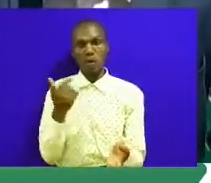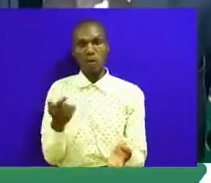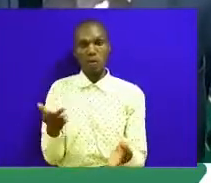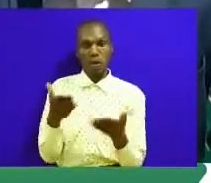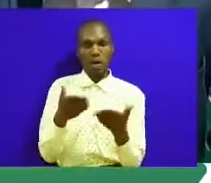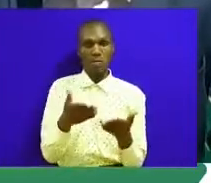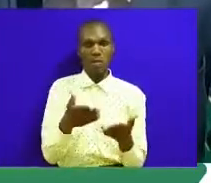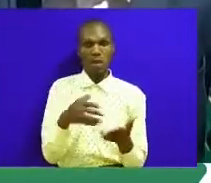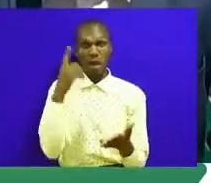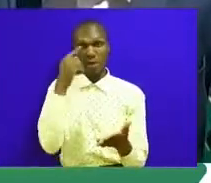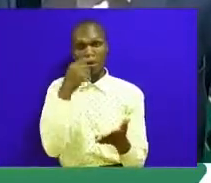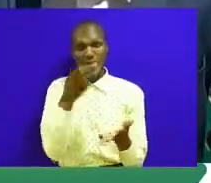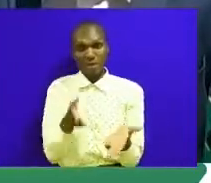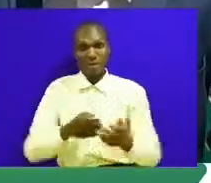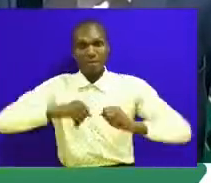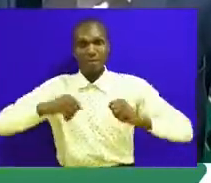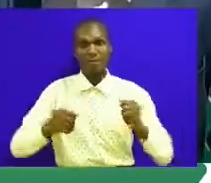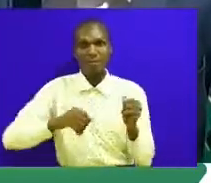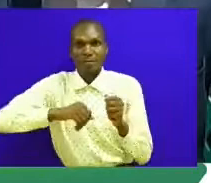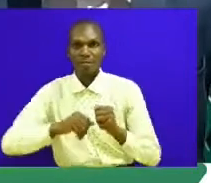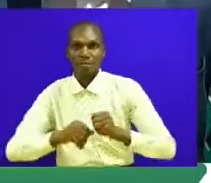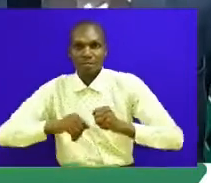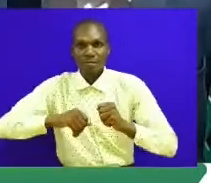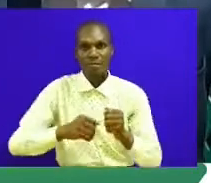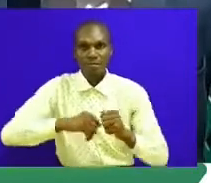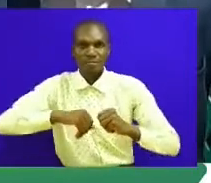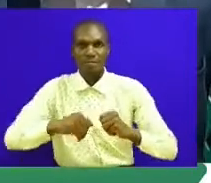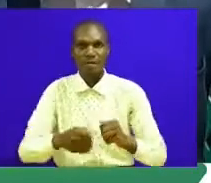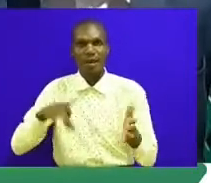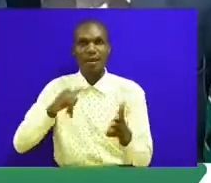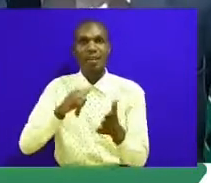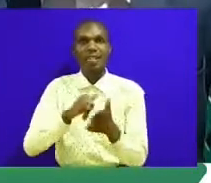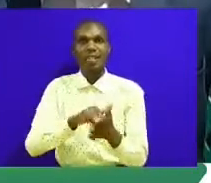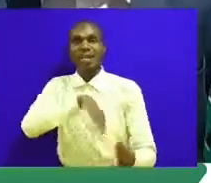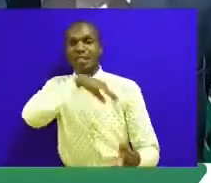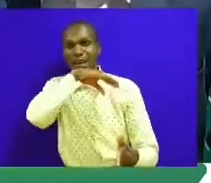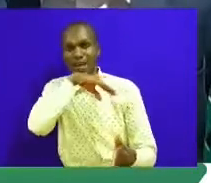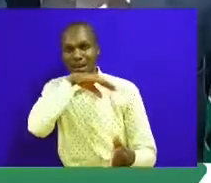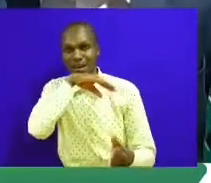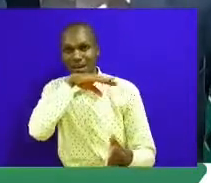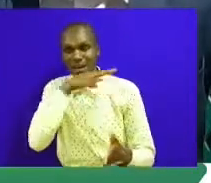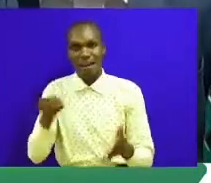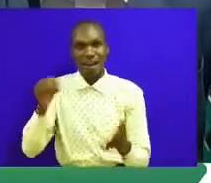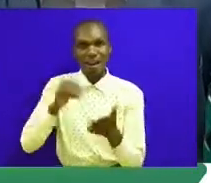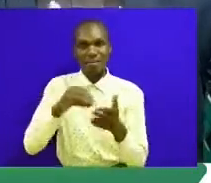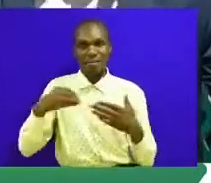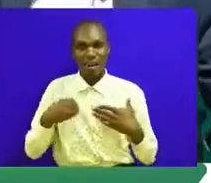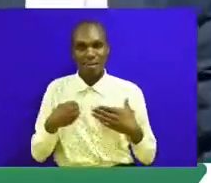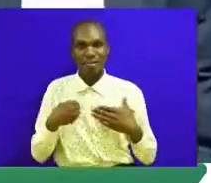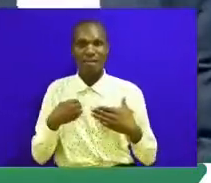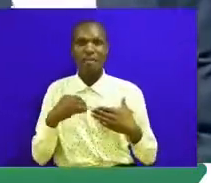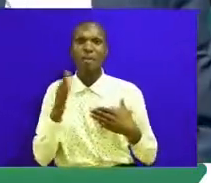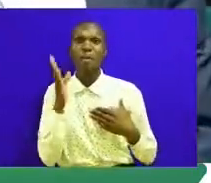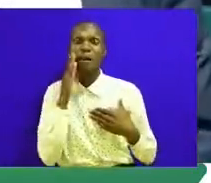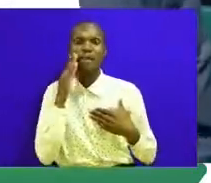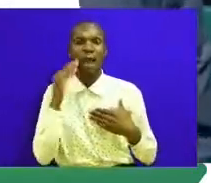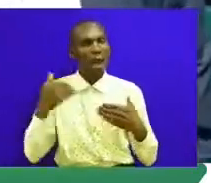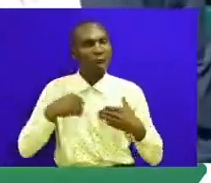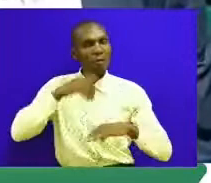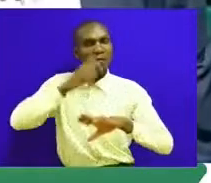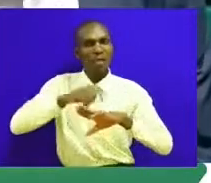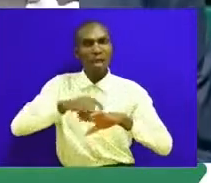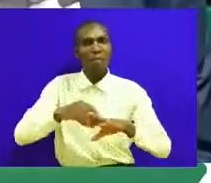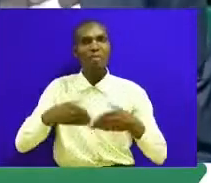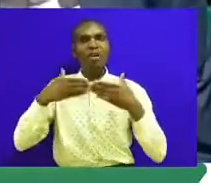Karua toko ogete mono ingo mugake oite president Raila Odinga iga ato chorero mongina inga kiteli tuwa nyako